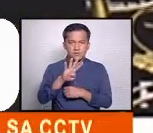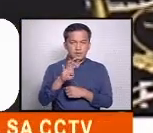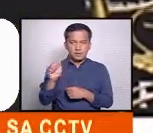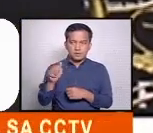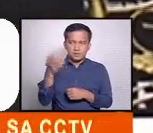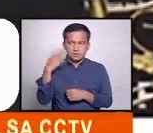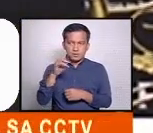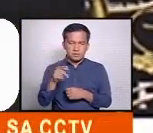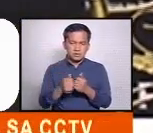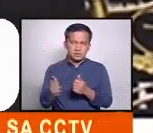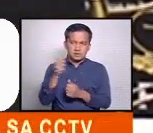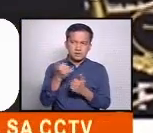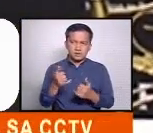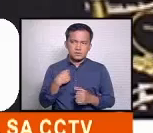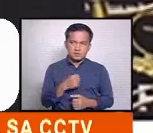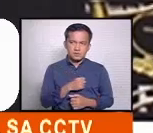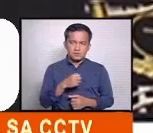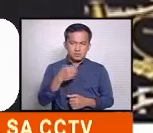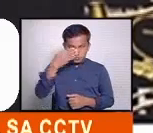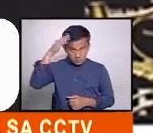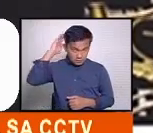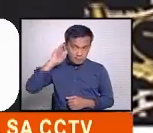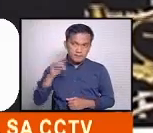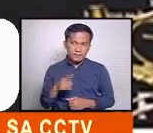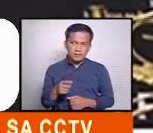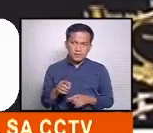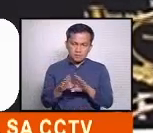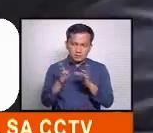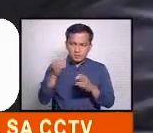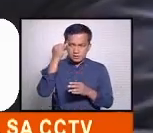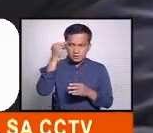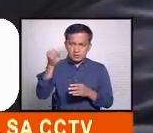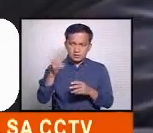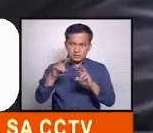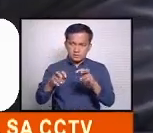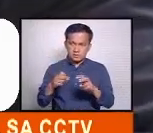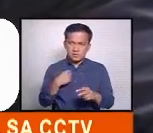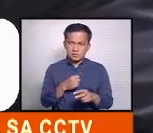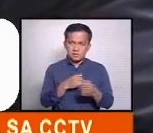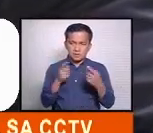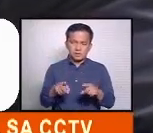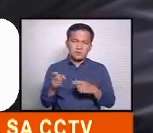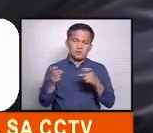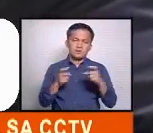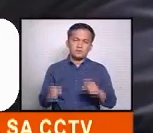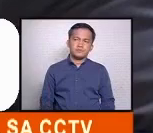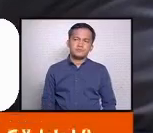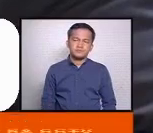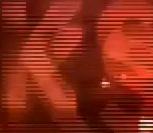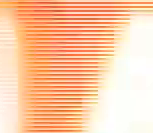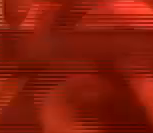dating PNP Chief at ngayon Senator Ronald Bato de la Rosa bukas sa ideyang imbestigahan ng Senado ang nangyari sa